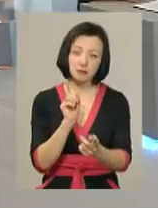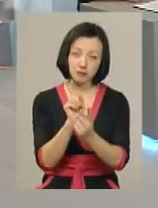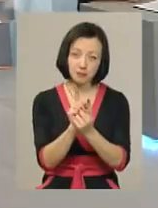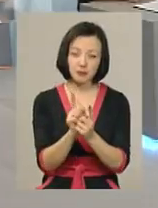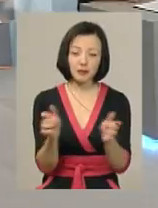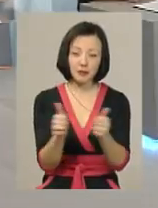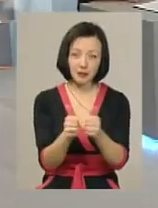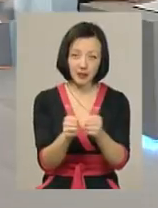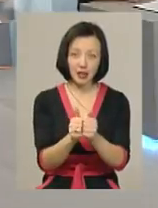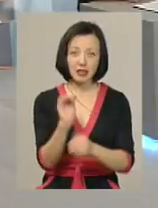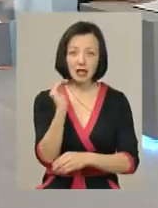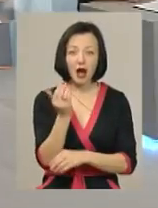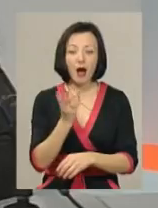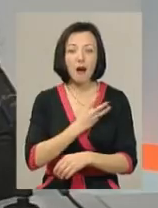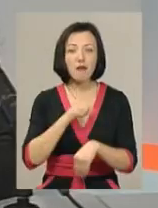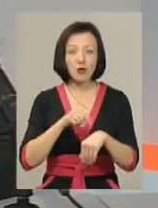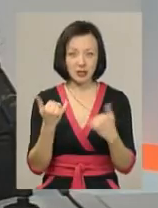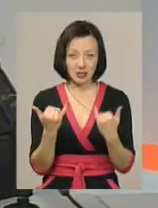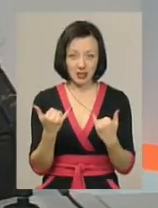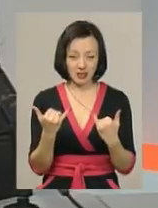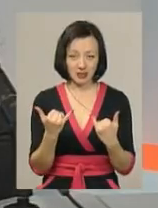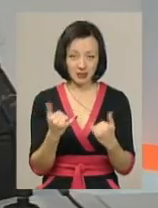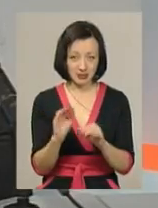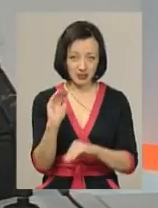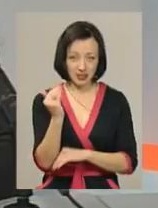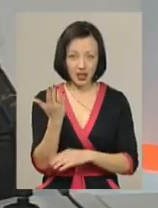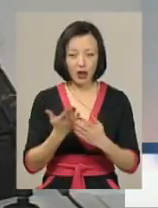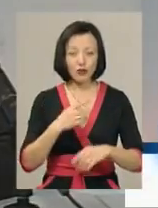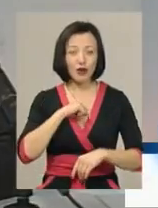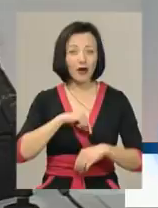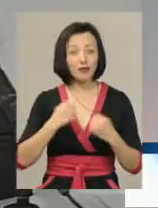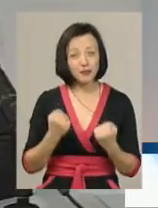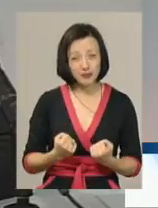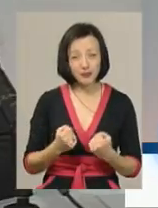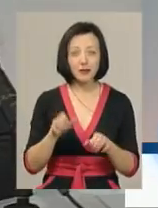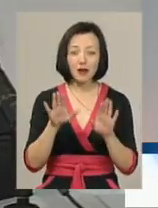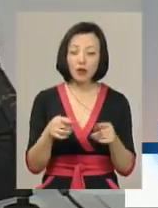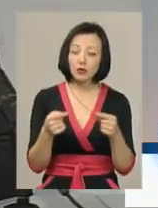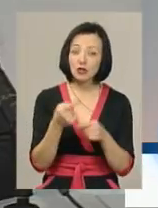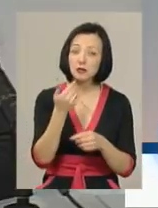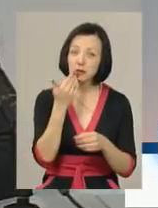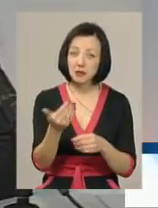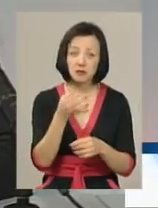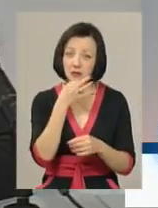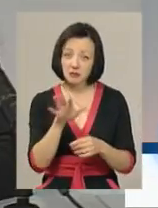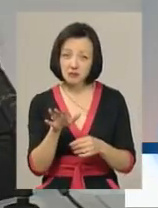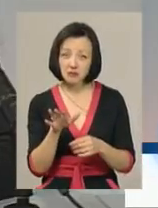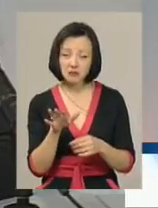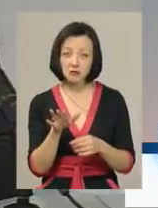побути разом в ті емоції яку дитина наразі відчуває тобто навіть уточнити ти